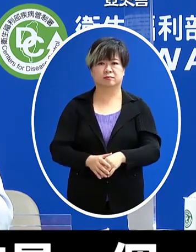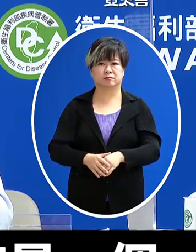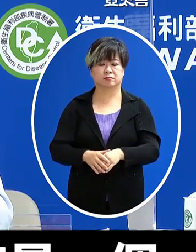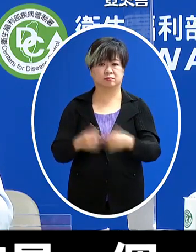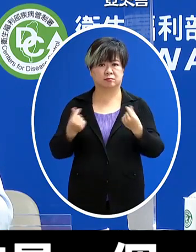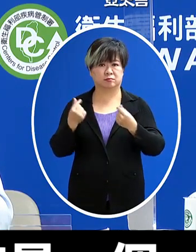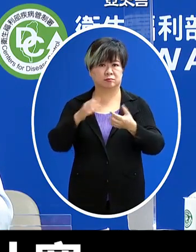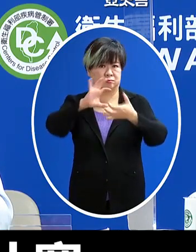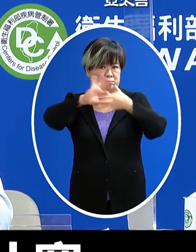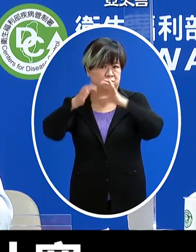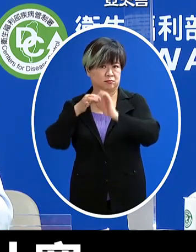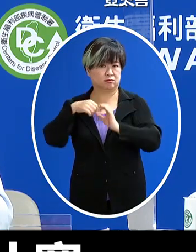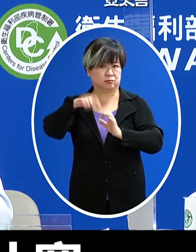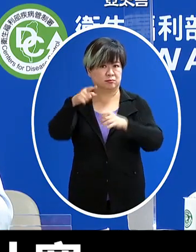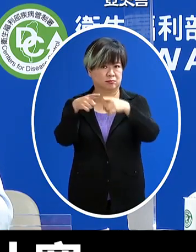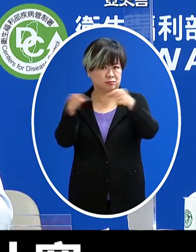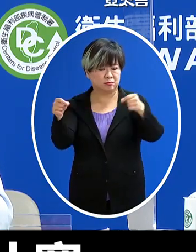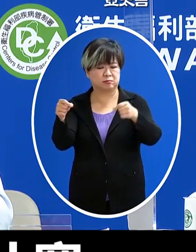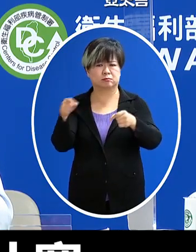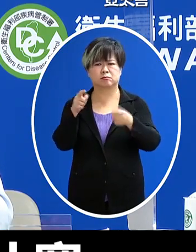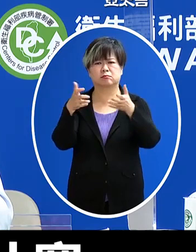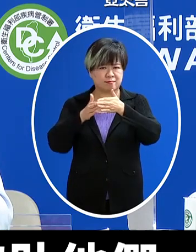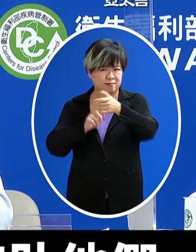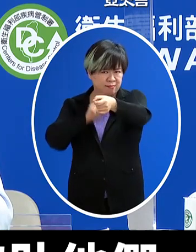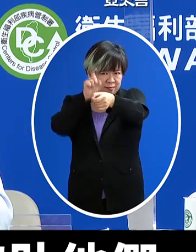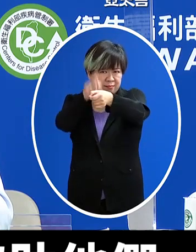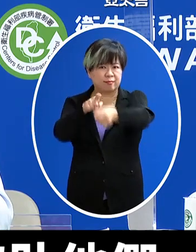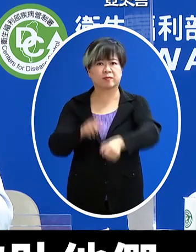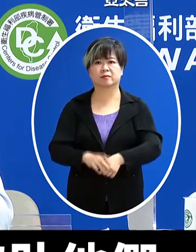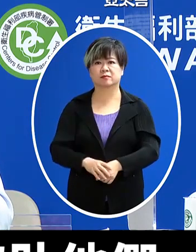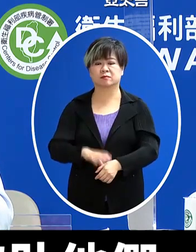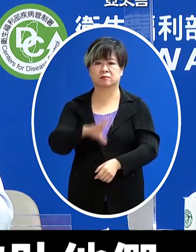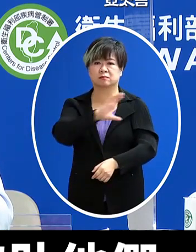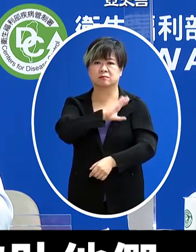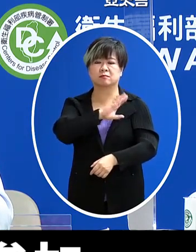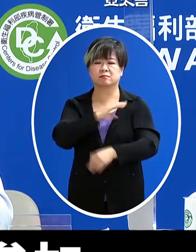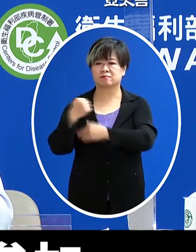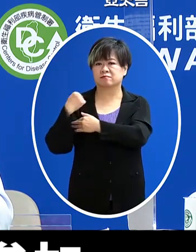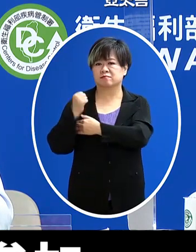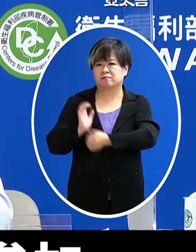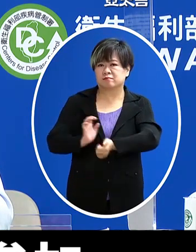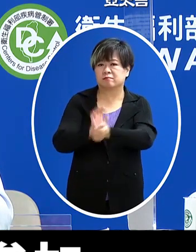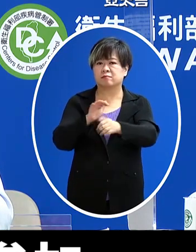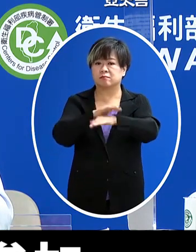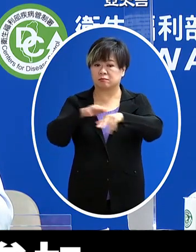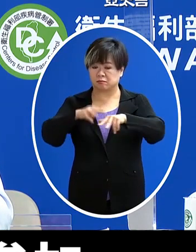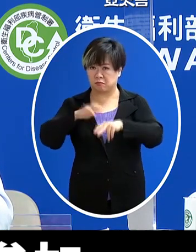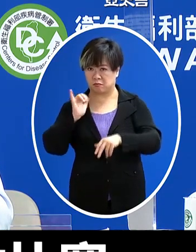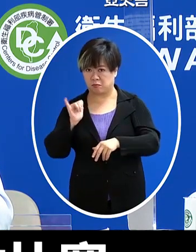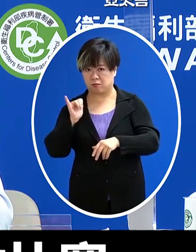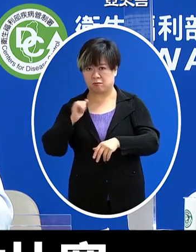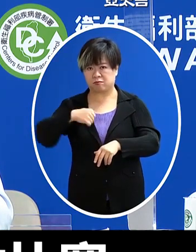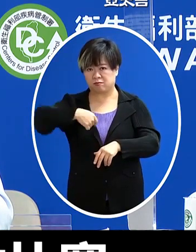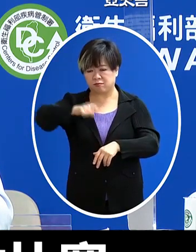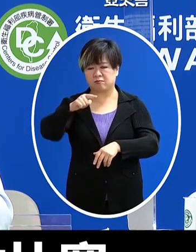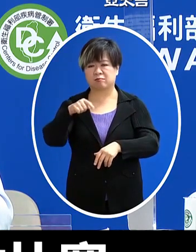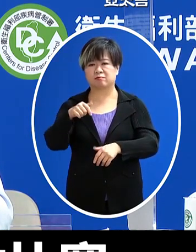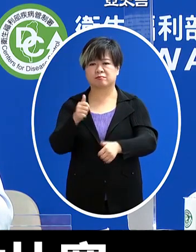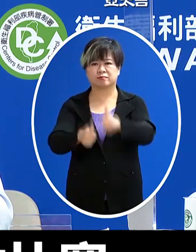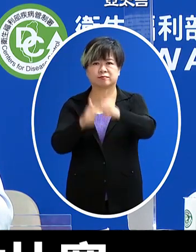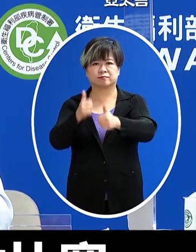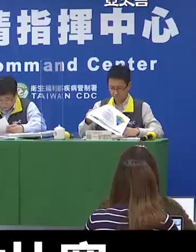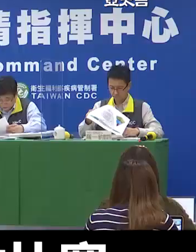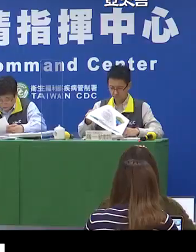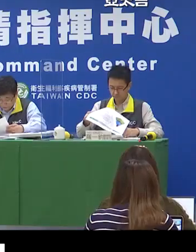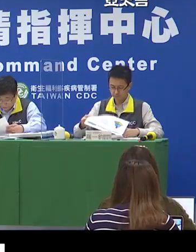奥林匹克，这是一个非常重要的一个比赛，那当然我会尽量协助他们在安全的情况去参加这样重要的国际